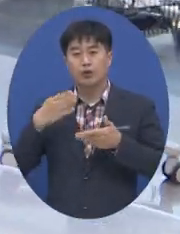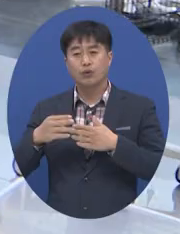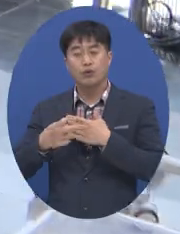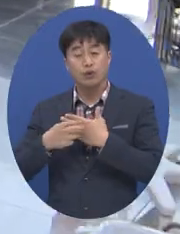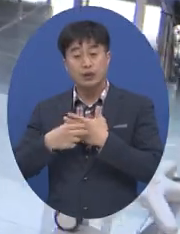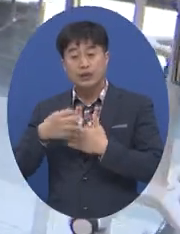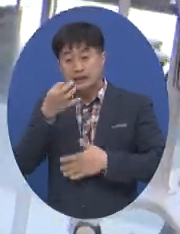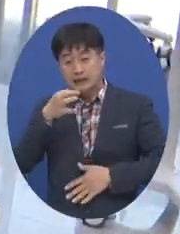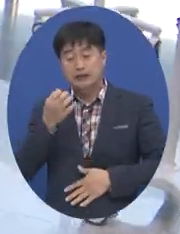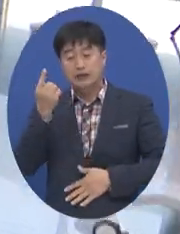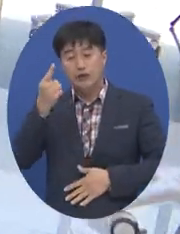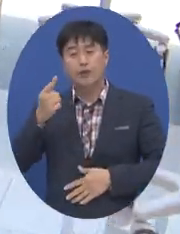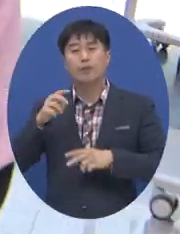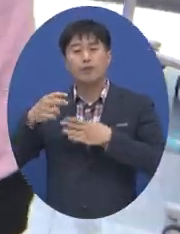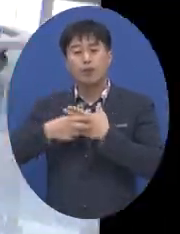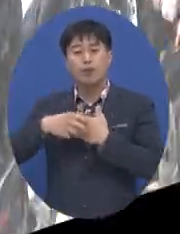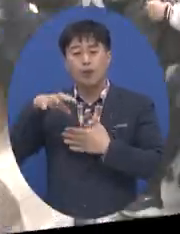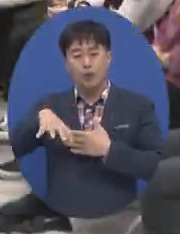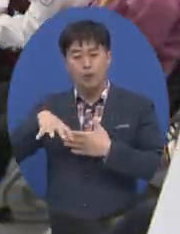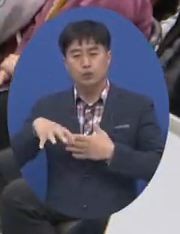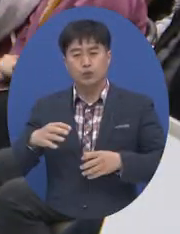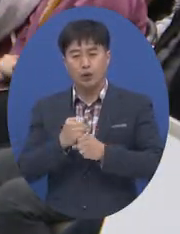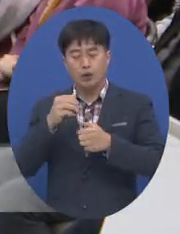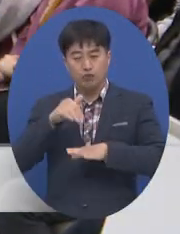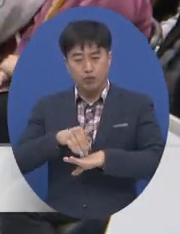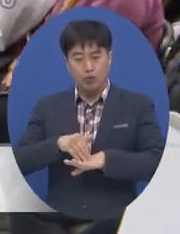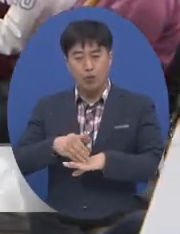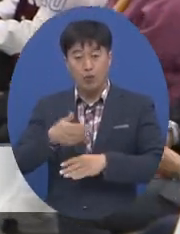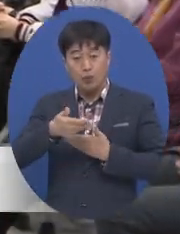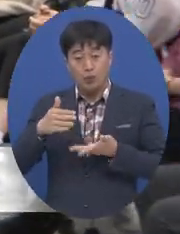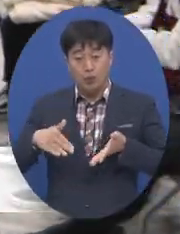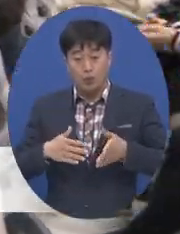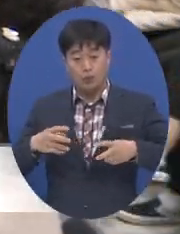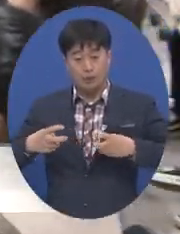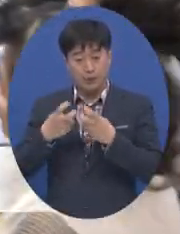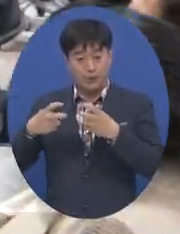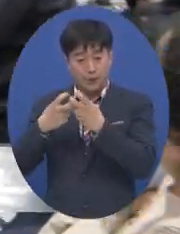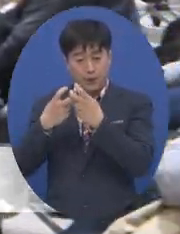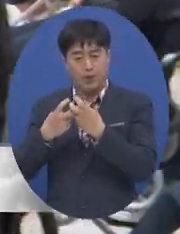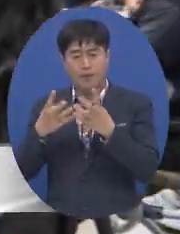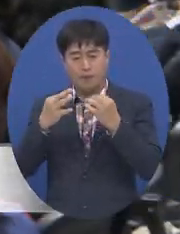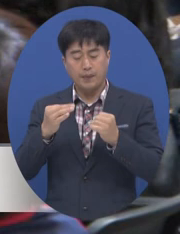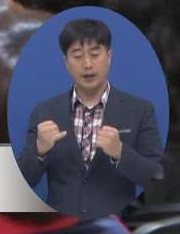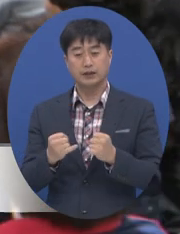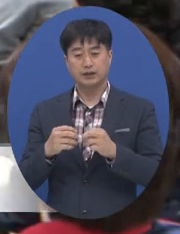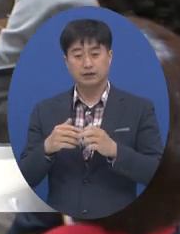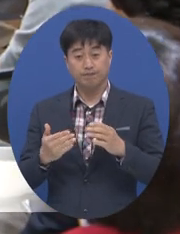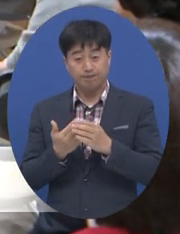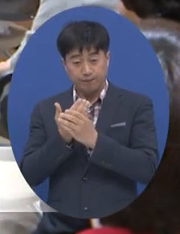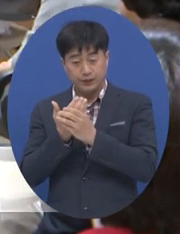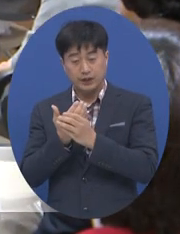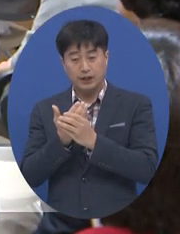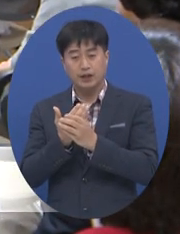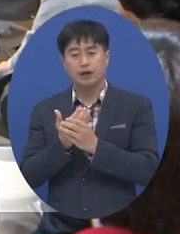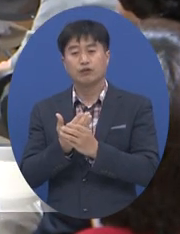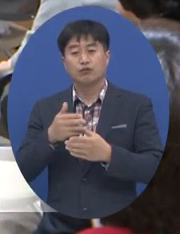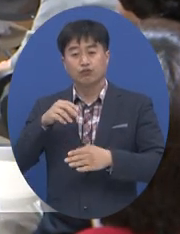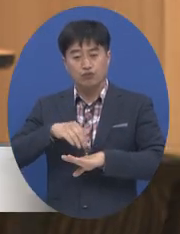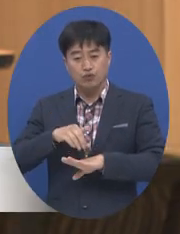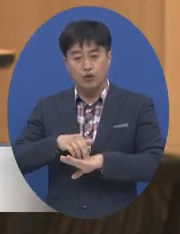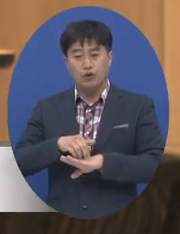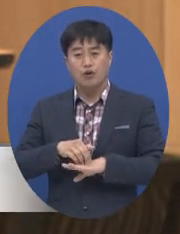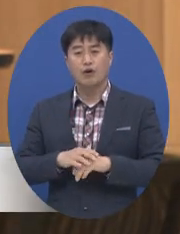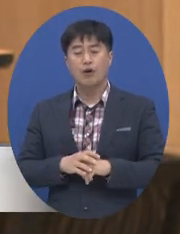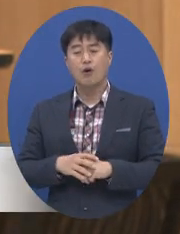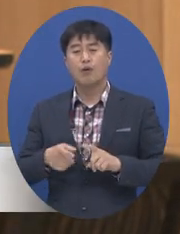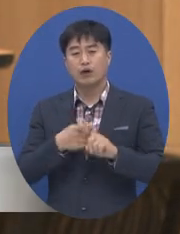의료원 이천병원에서 진행된 종합훈련. 고속도로 다중추돌 사고로 다수의 사상자가 발생한 상황을 가져간 훈련으로 보건소방